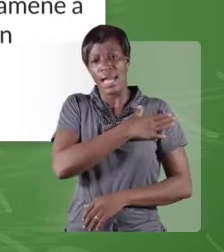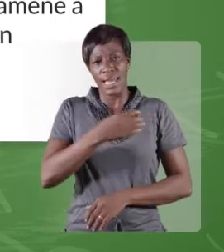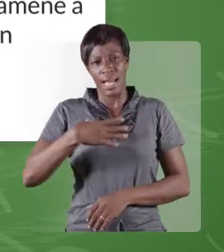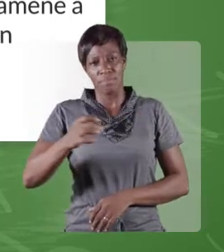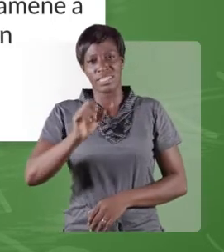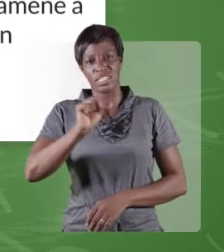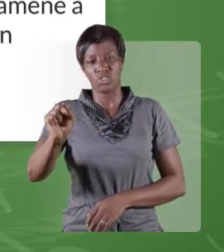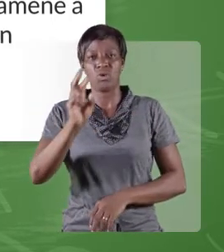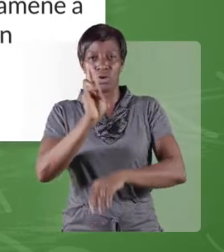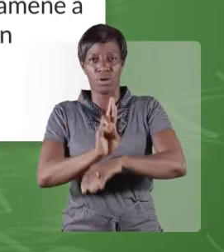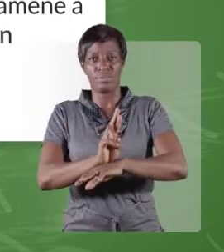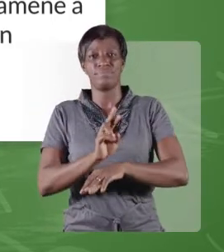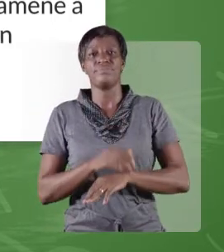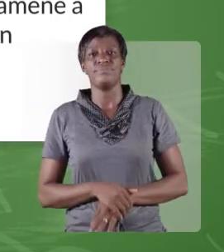rôle.